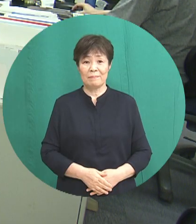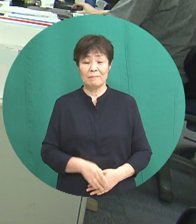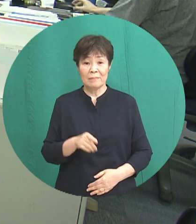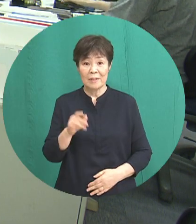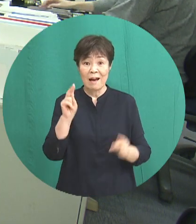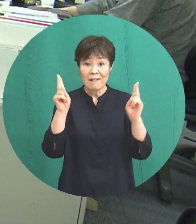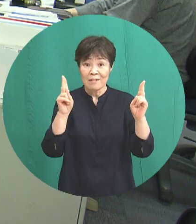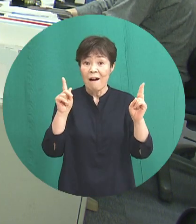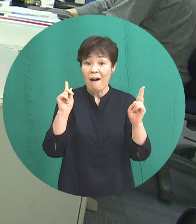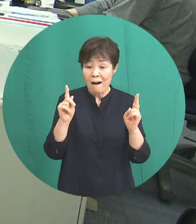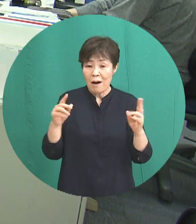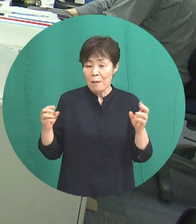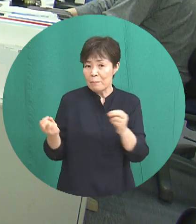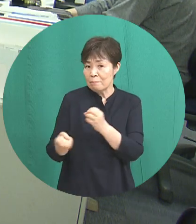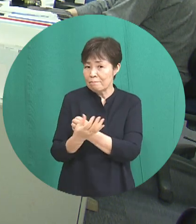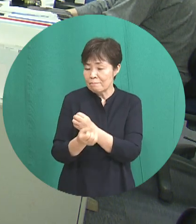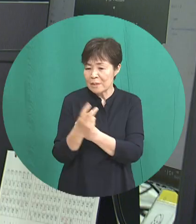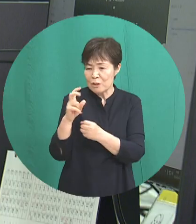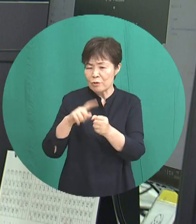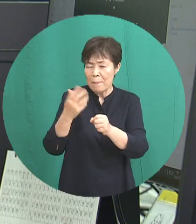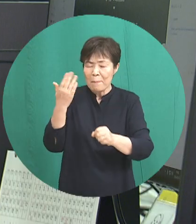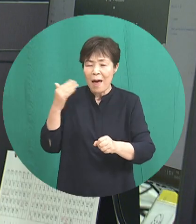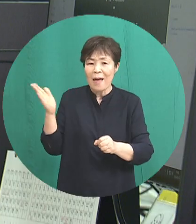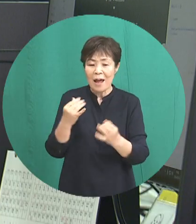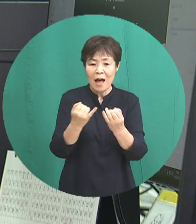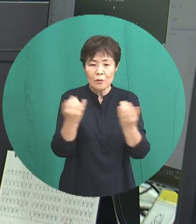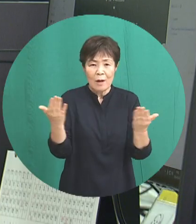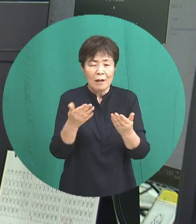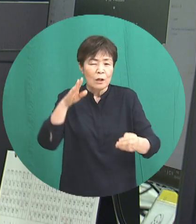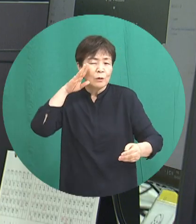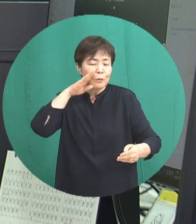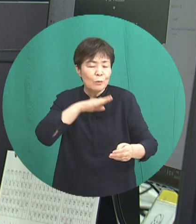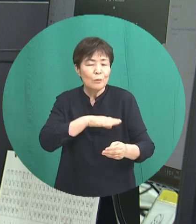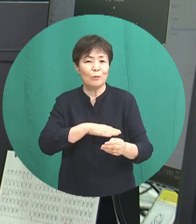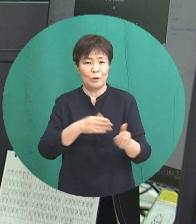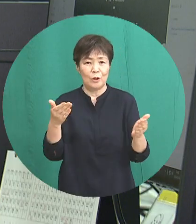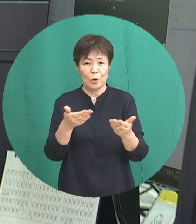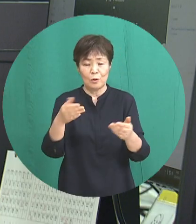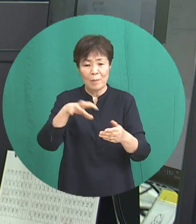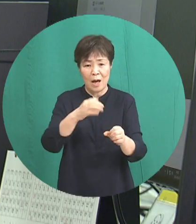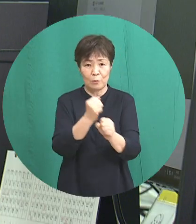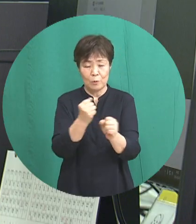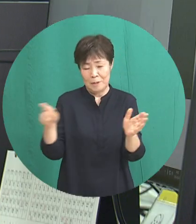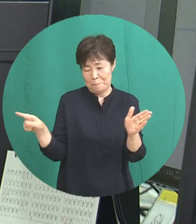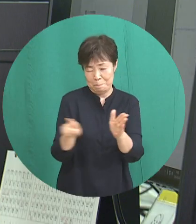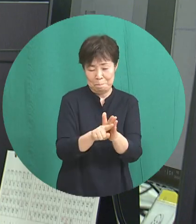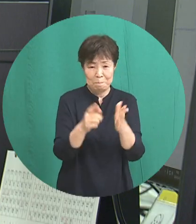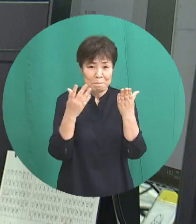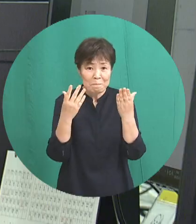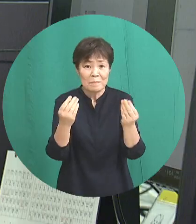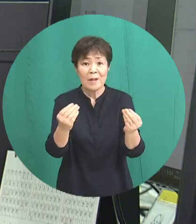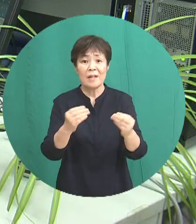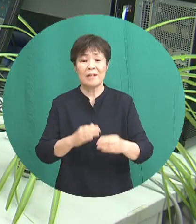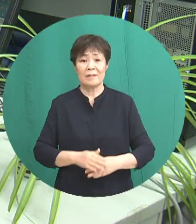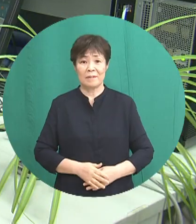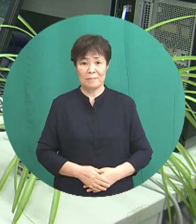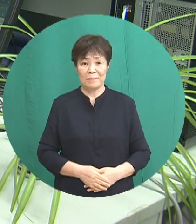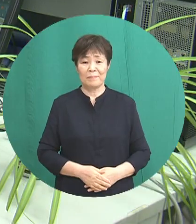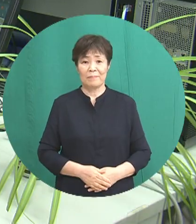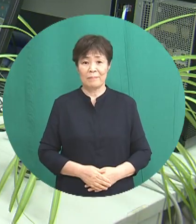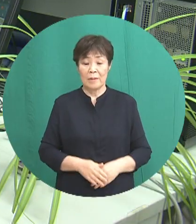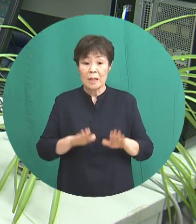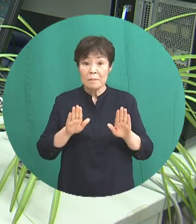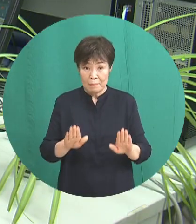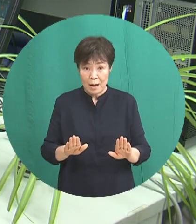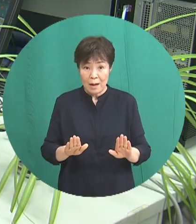この会社では、およそ20年前から女性が働きやすい職場作りに力を入れてきました。